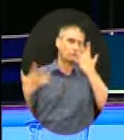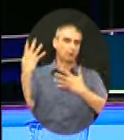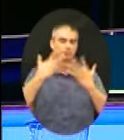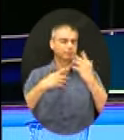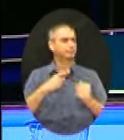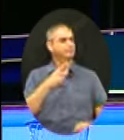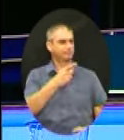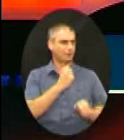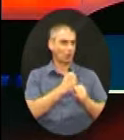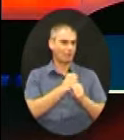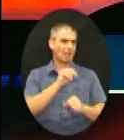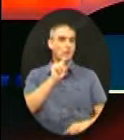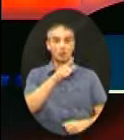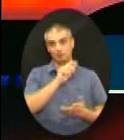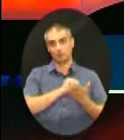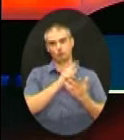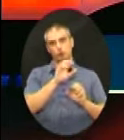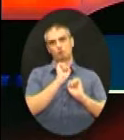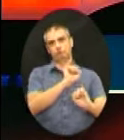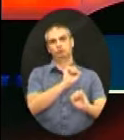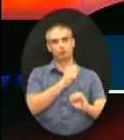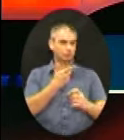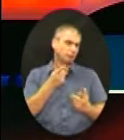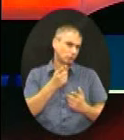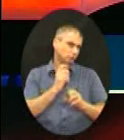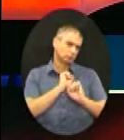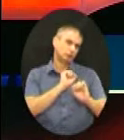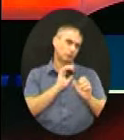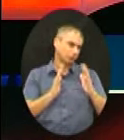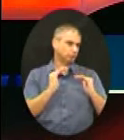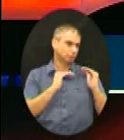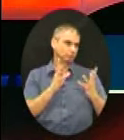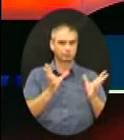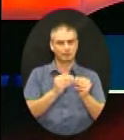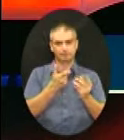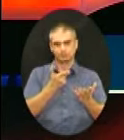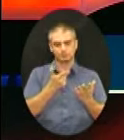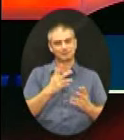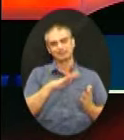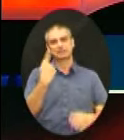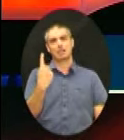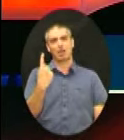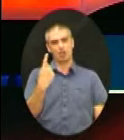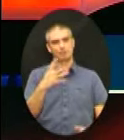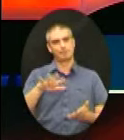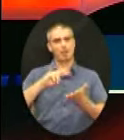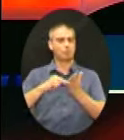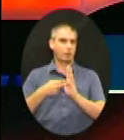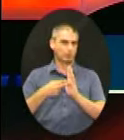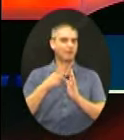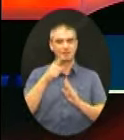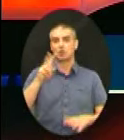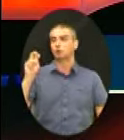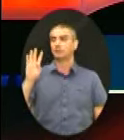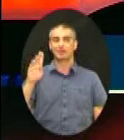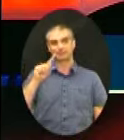אוקיי אתה עובד עם נולו בעיתון שהוא מזוהה הוא מזוהה פחות או יותר עם עם צד אחד בזירה הפוליטית ואוזי